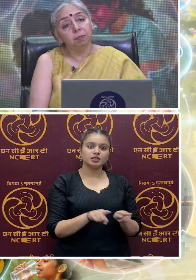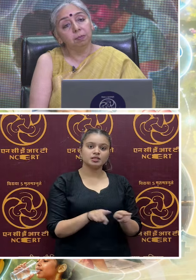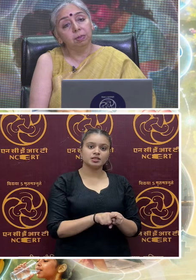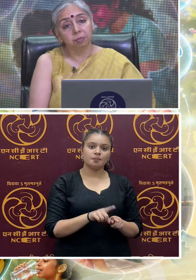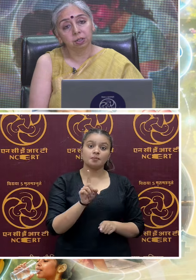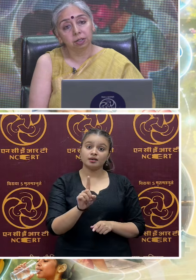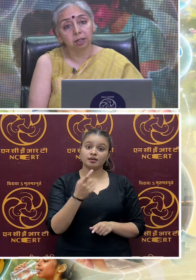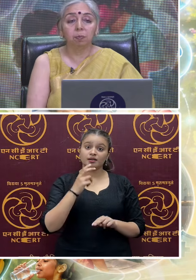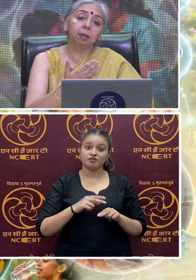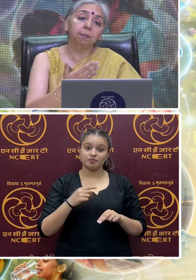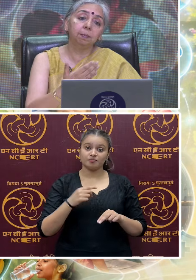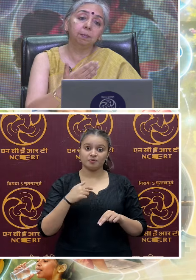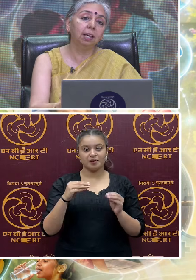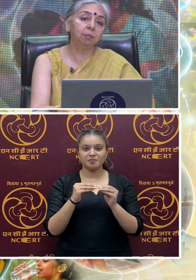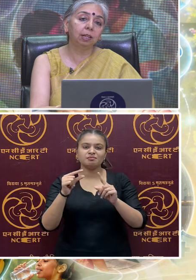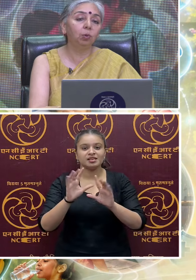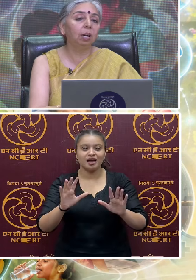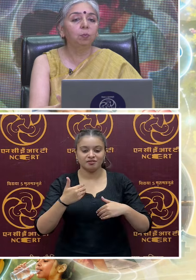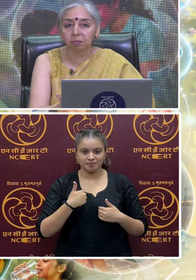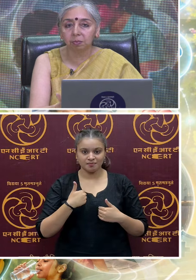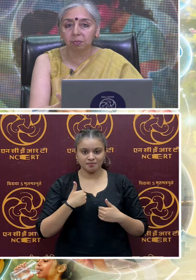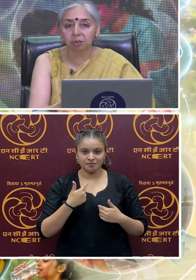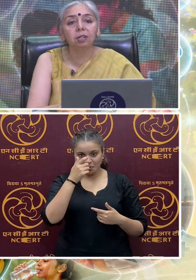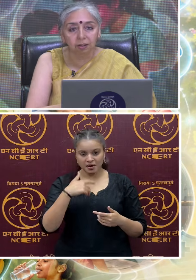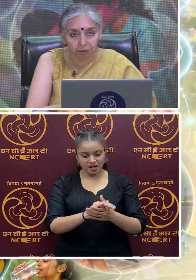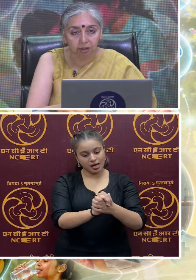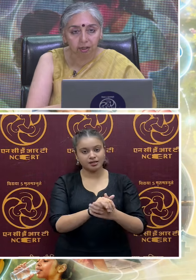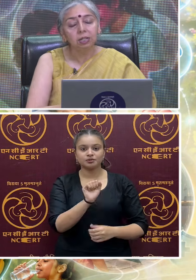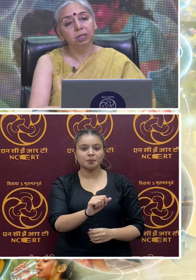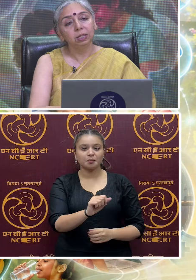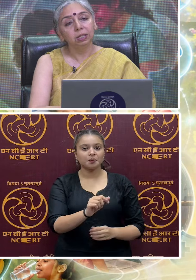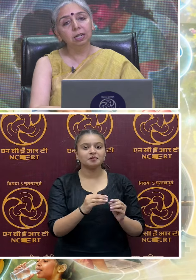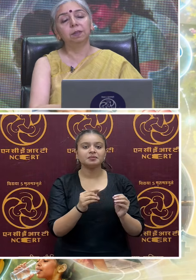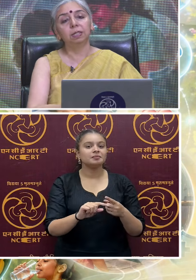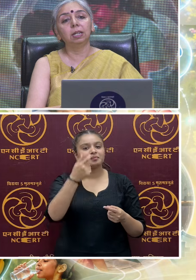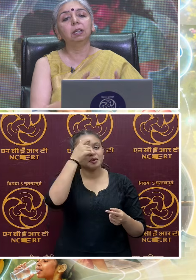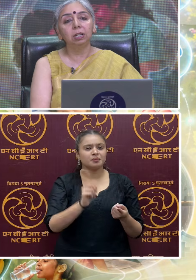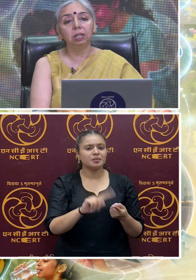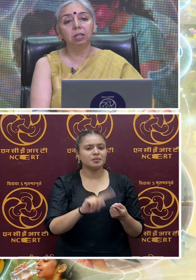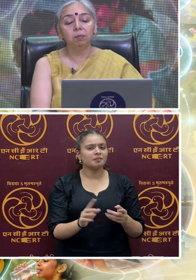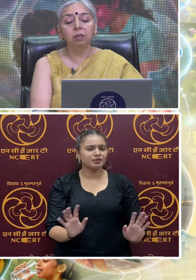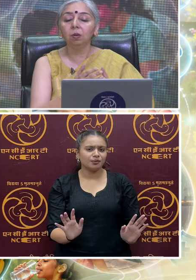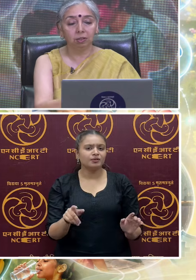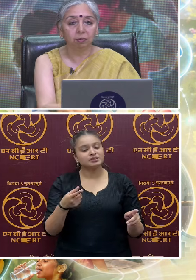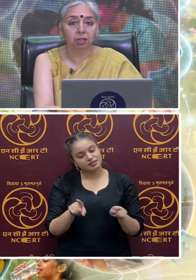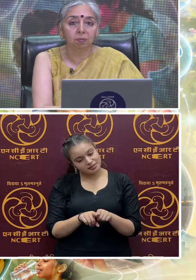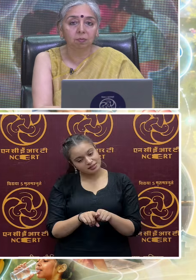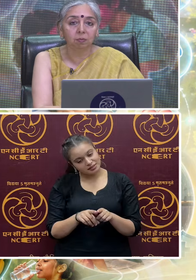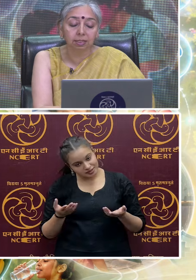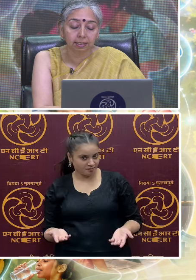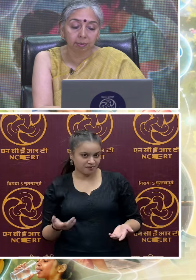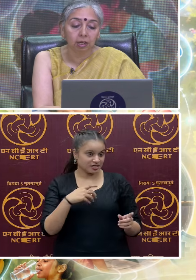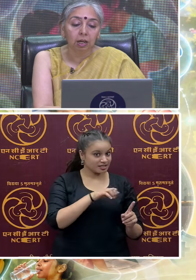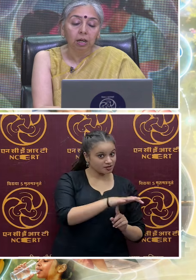अगर मुझे ब्लड प्रेशर है और मैंने आपसे हाथ मिलाया तो आपको ब्लड प्रेशर नहीं होगा। सो यही डिफरेंस है कम्युनिकेबल और नॉन